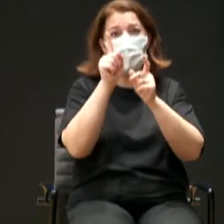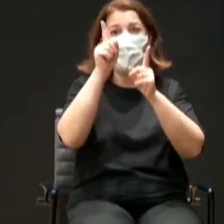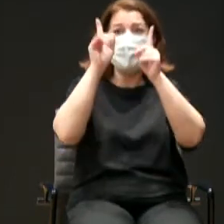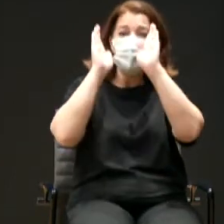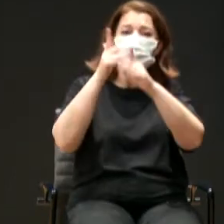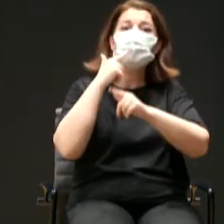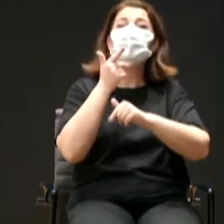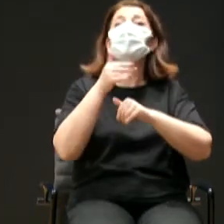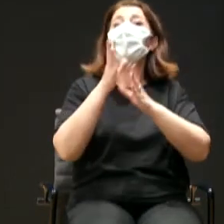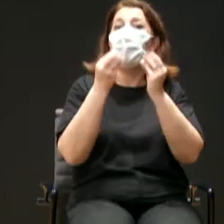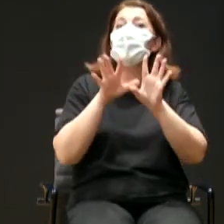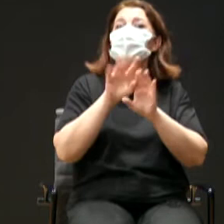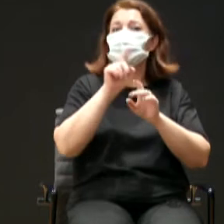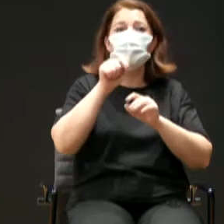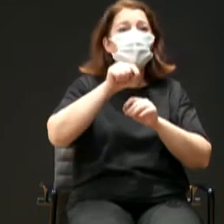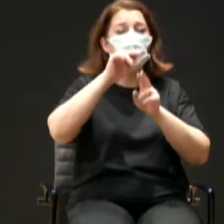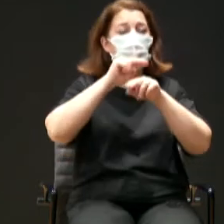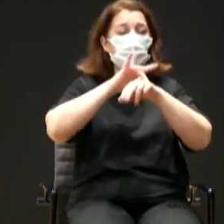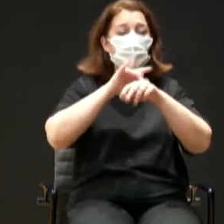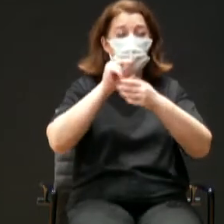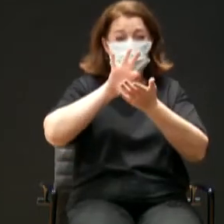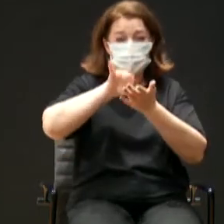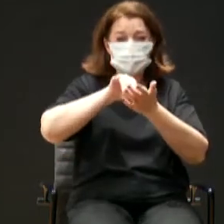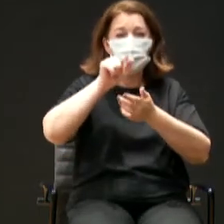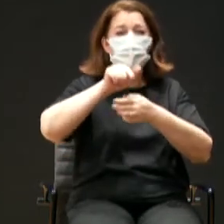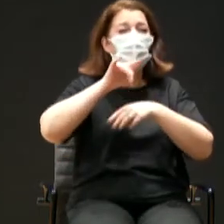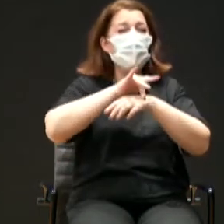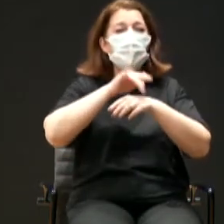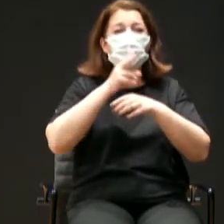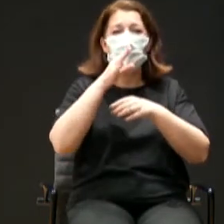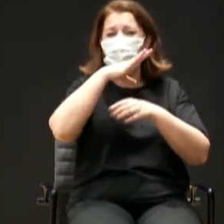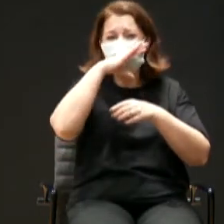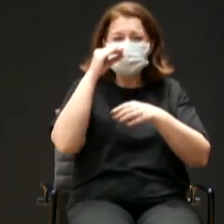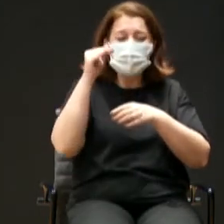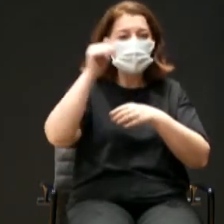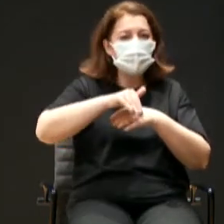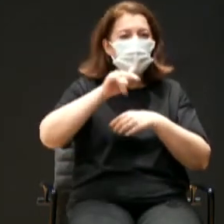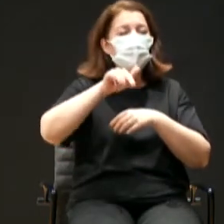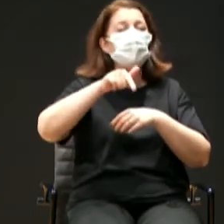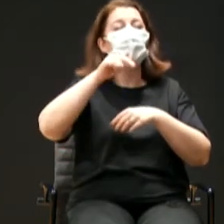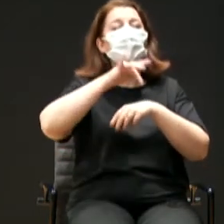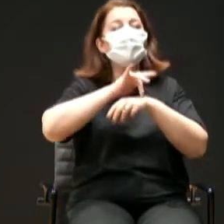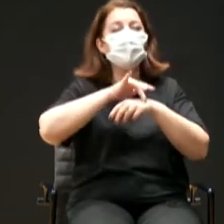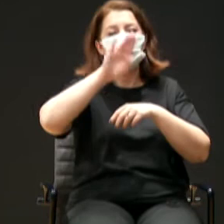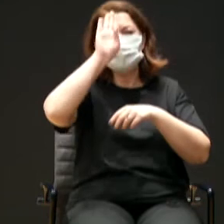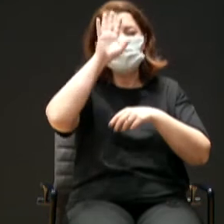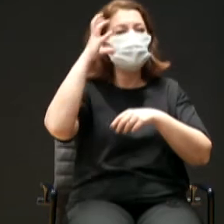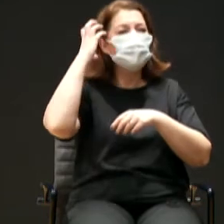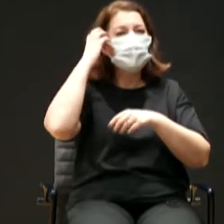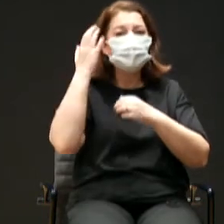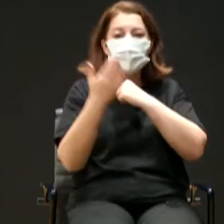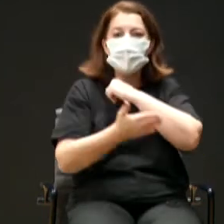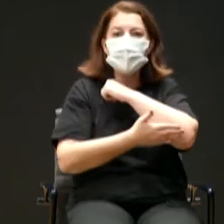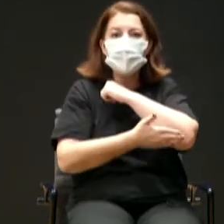mi ya? Bu ülkenin parasını çalanlarını, bu ülkeye kokain getirenlerini, bu ülkede İstanbul Vakfı'nın